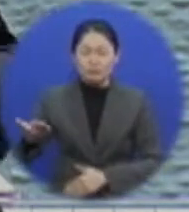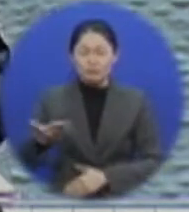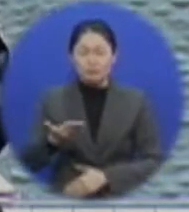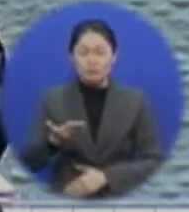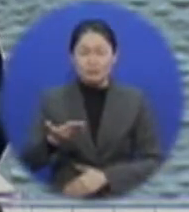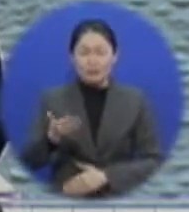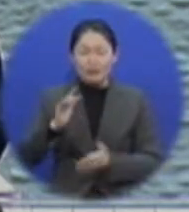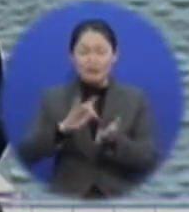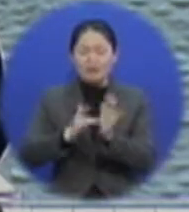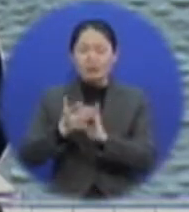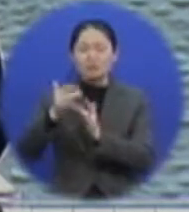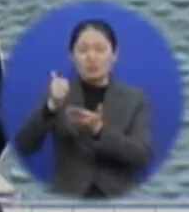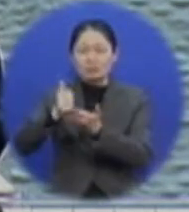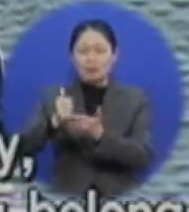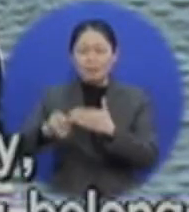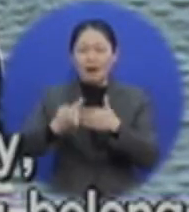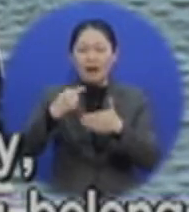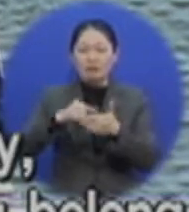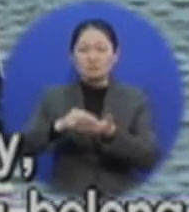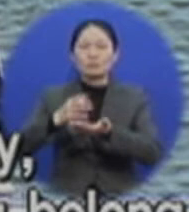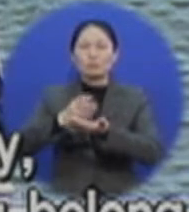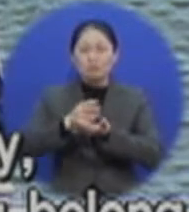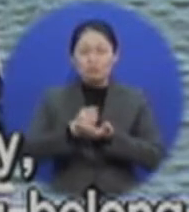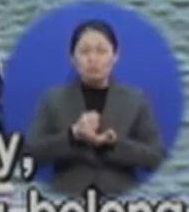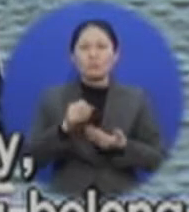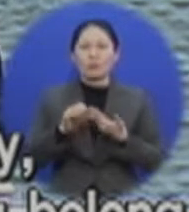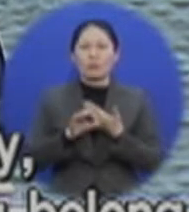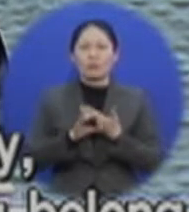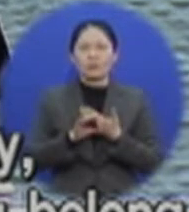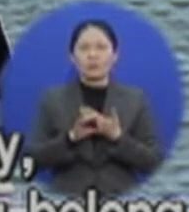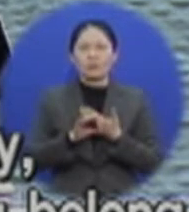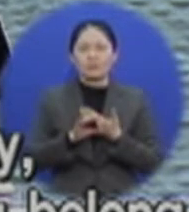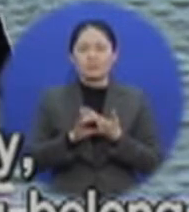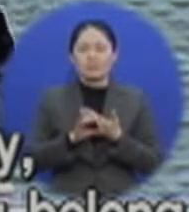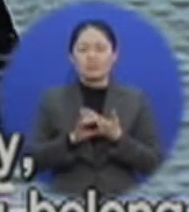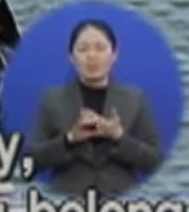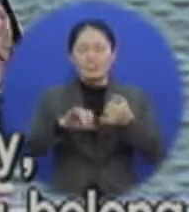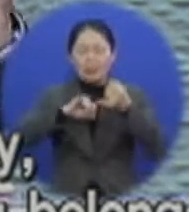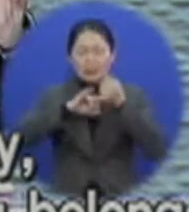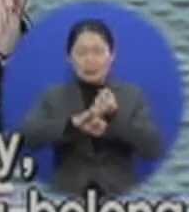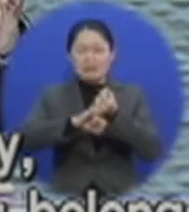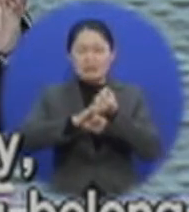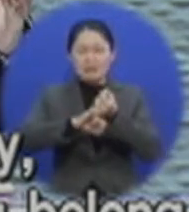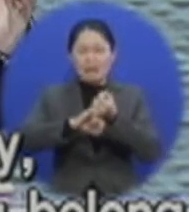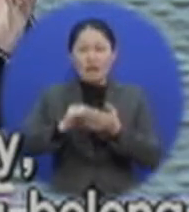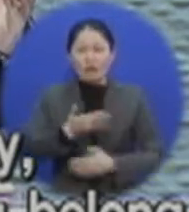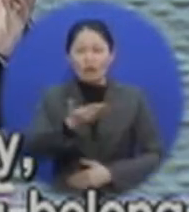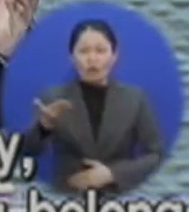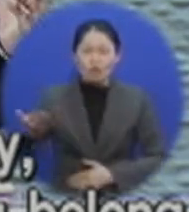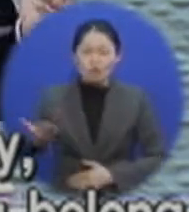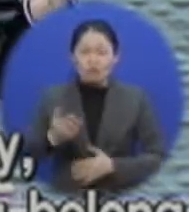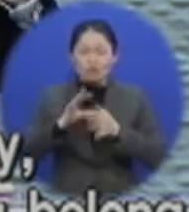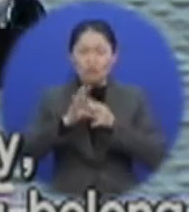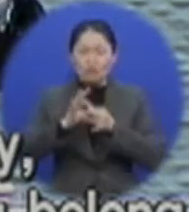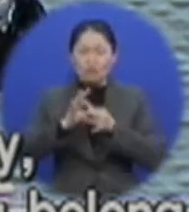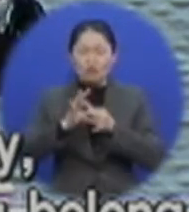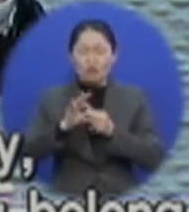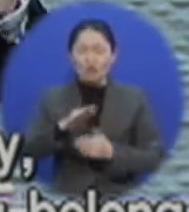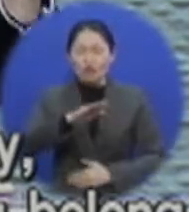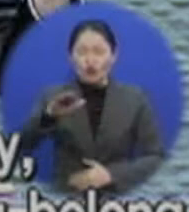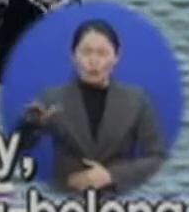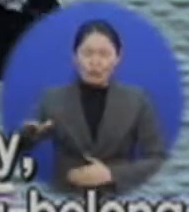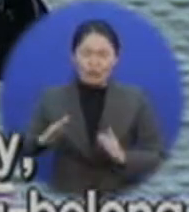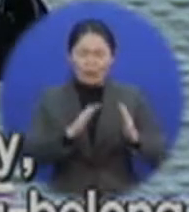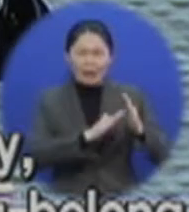예수님의 마음 품으면 그러면 반드시 여러분을 통해서 주님은 여러분의 가정